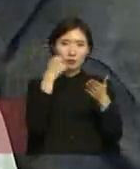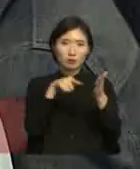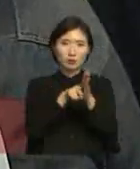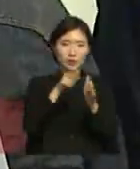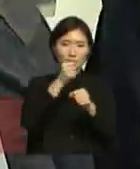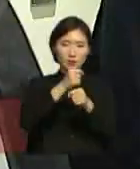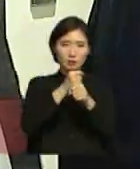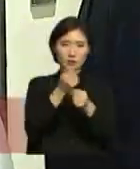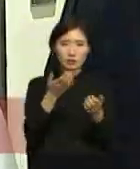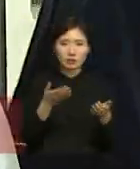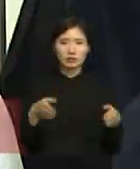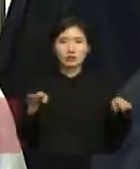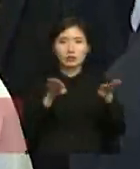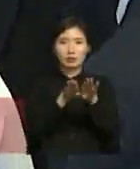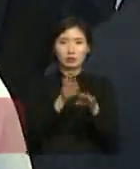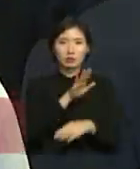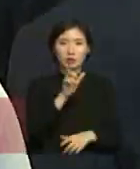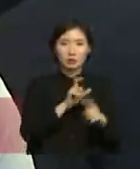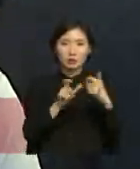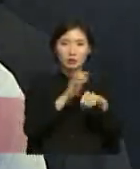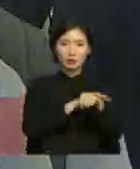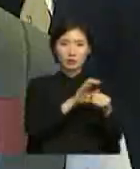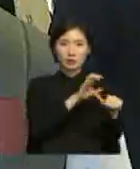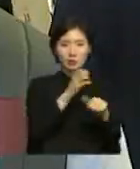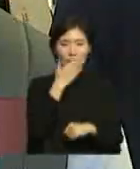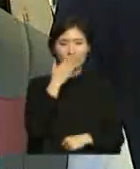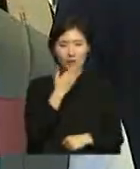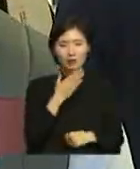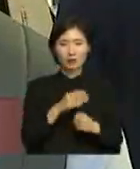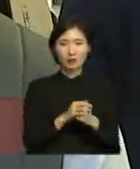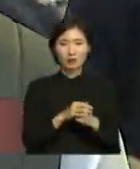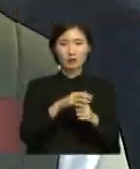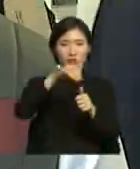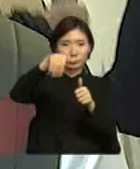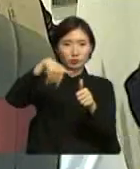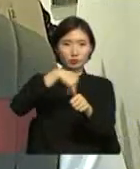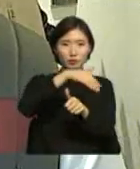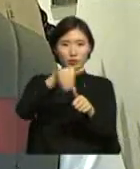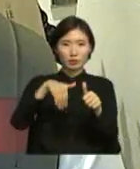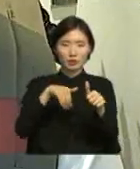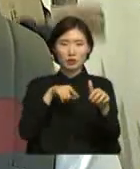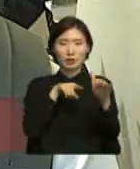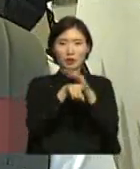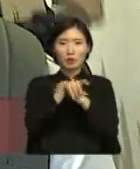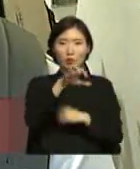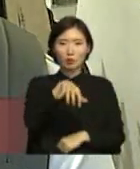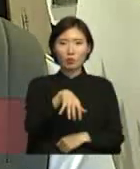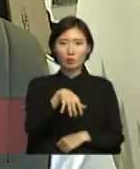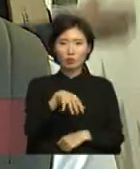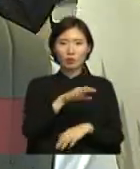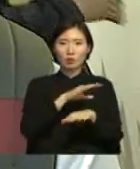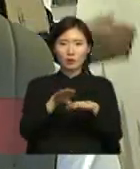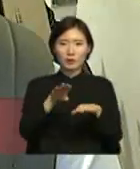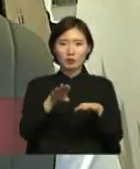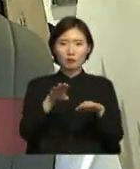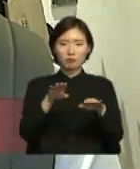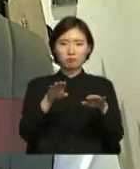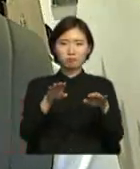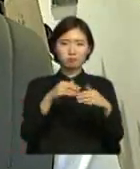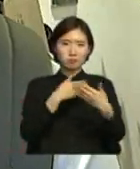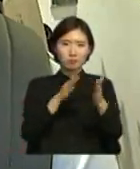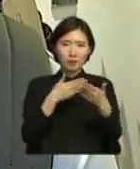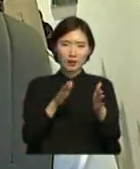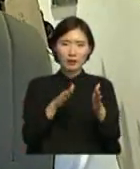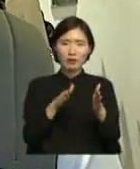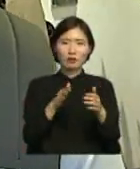만들어진 시설이라서 저희가 더잘 이용할 수 있을 것 같아요. 근처에 그갈수 있는 데라고 하면 PC방이나 그런 곳밖에